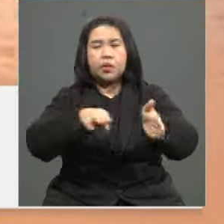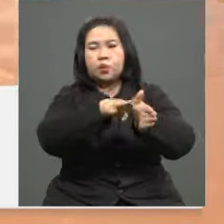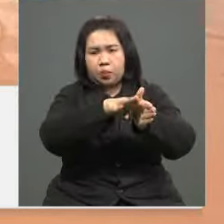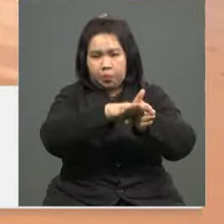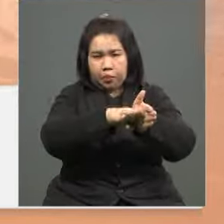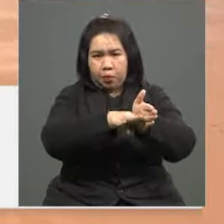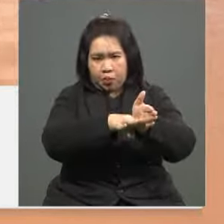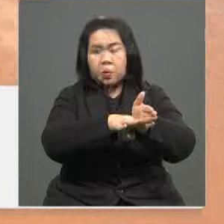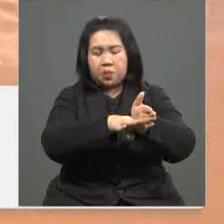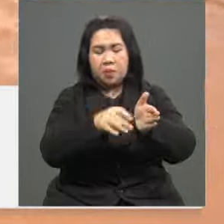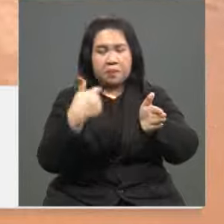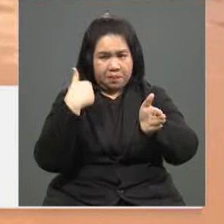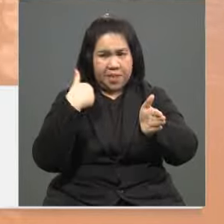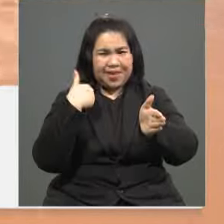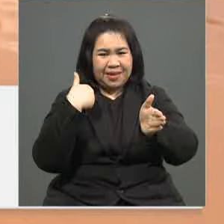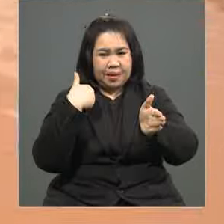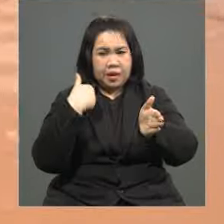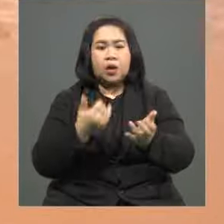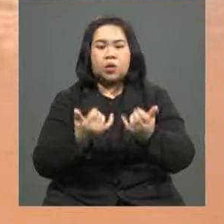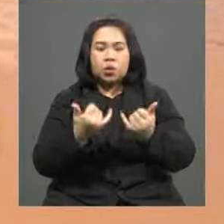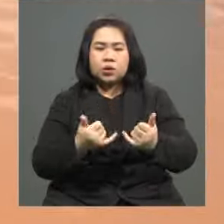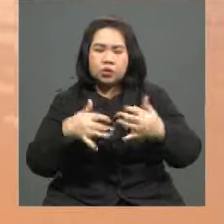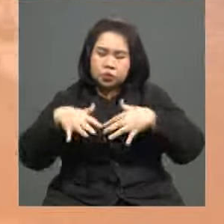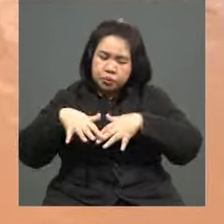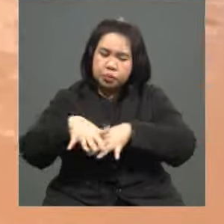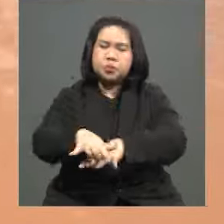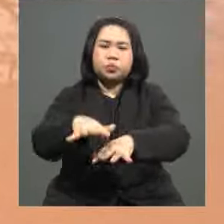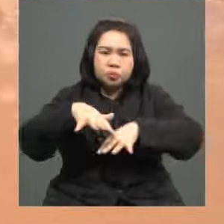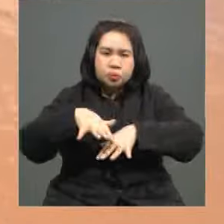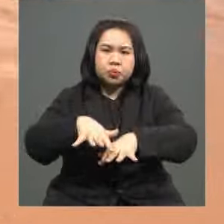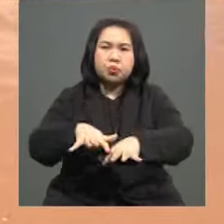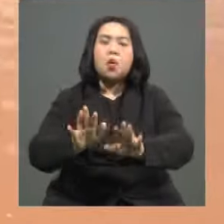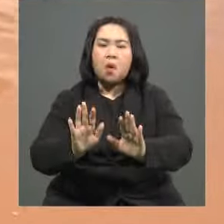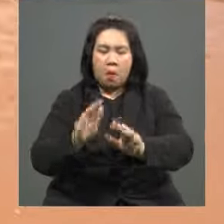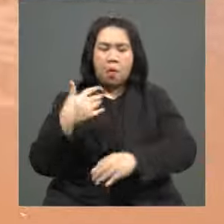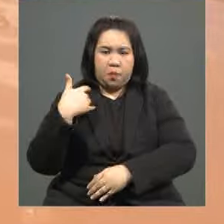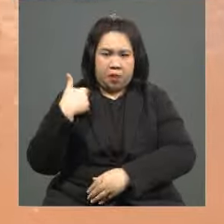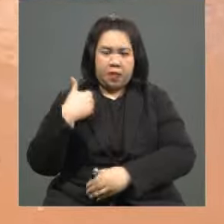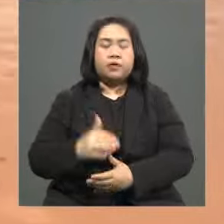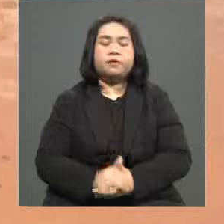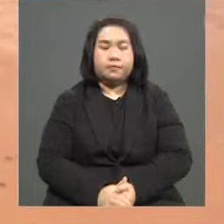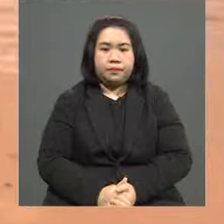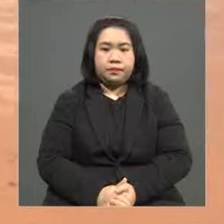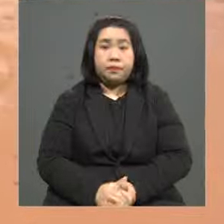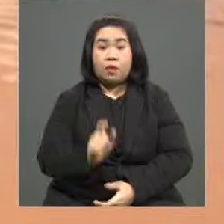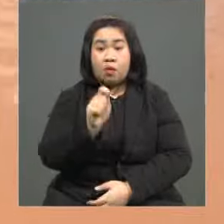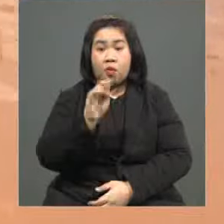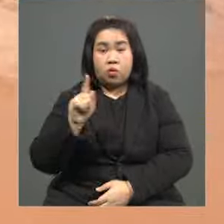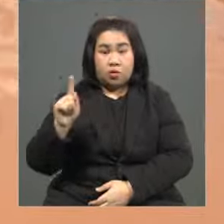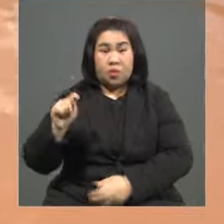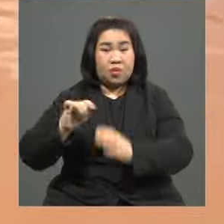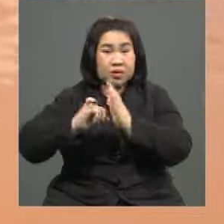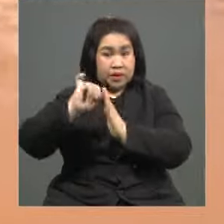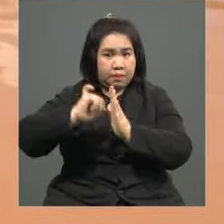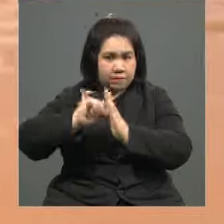ตอนนี้ลดไปแล้วกว่า 5เมตนะครับในขณะที่อัตราการไหลก็ลดลงด้วยเช่นกันทางด้านขององค์กรปกครองส่วนท้องถิ่นจังหวัดเชียงใหม่ก็ได้มีการ